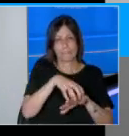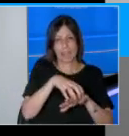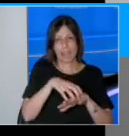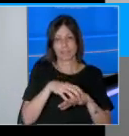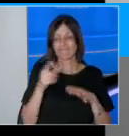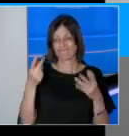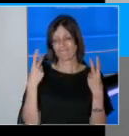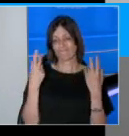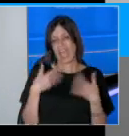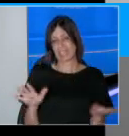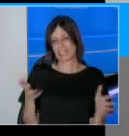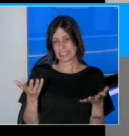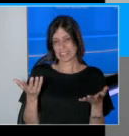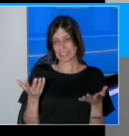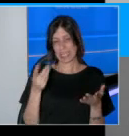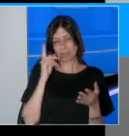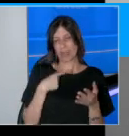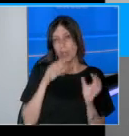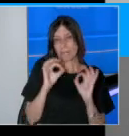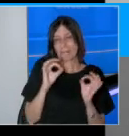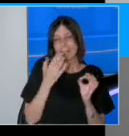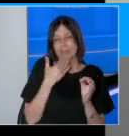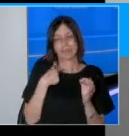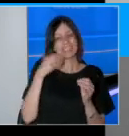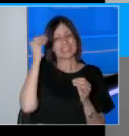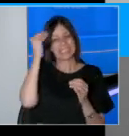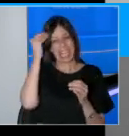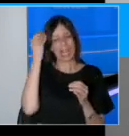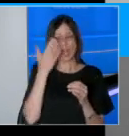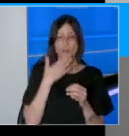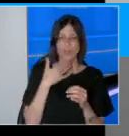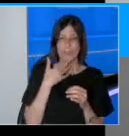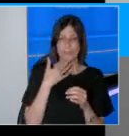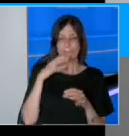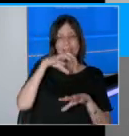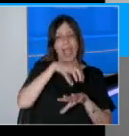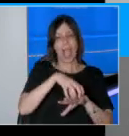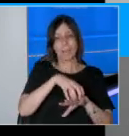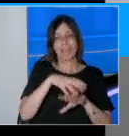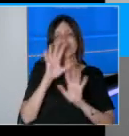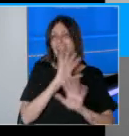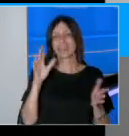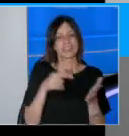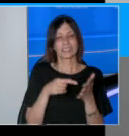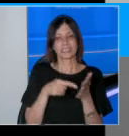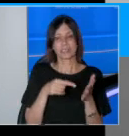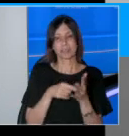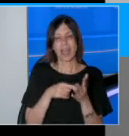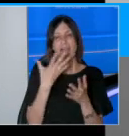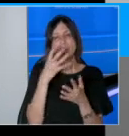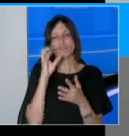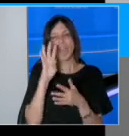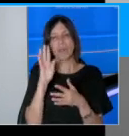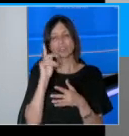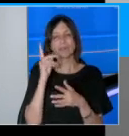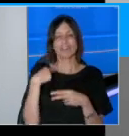העיקר חסר מן הספר, אנחנו לא באמת יהודים, אנחנו זכר ליהודים. והר הבית, אין שום סיבה ש-54 שנים